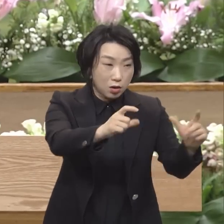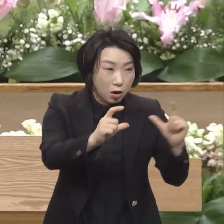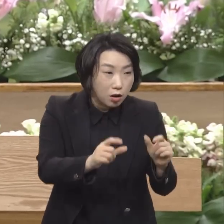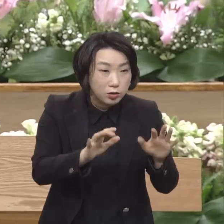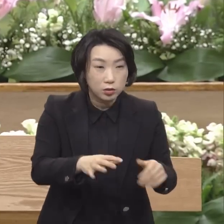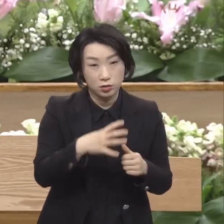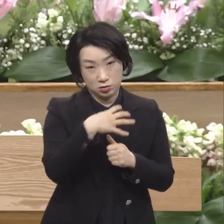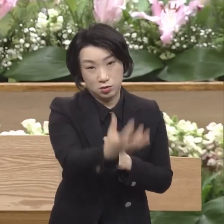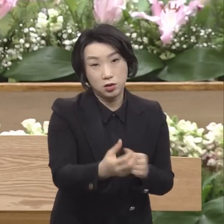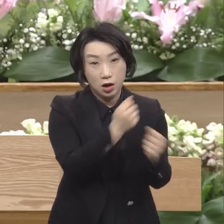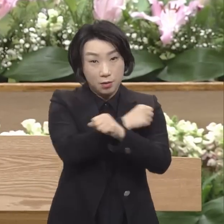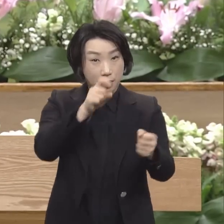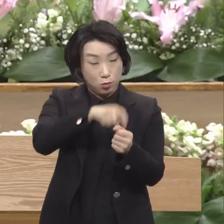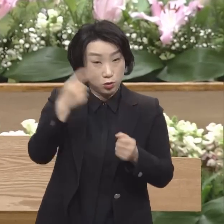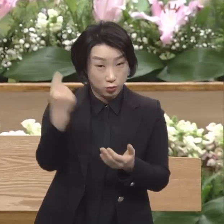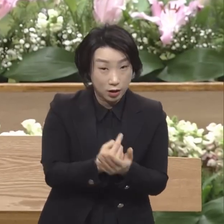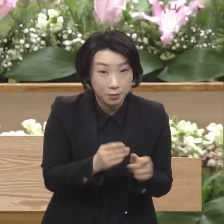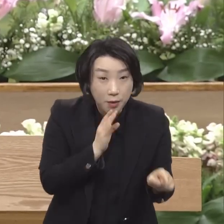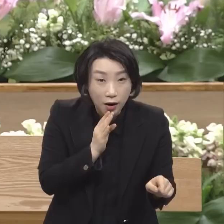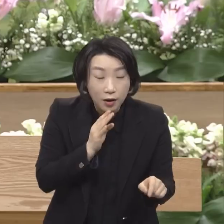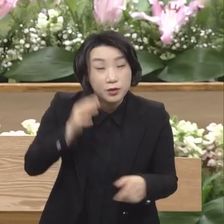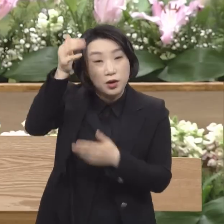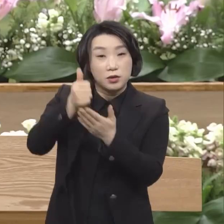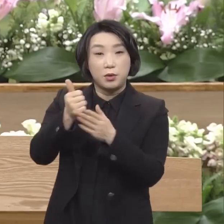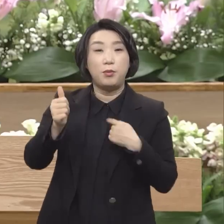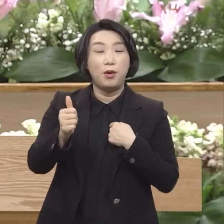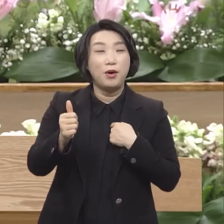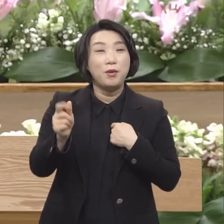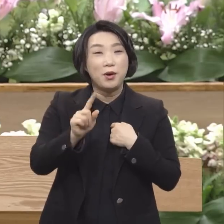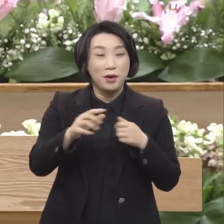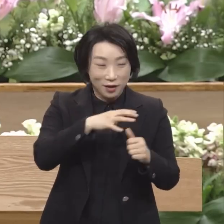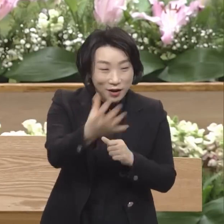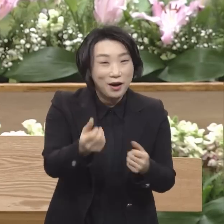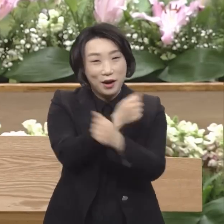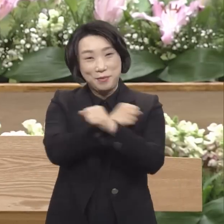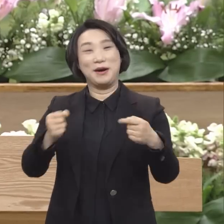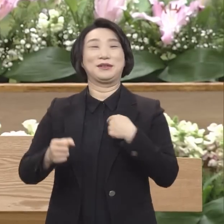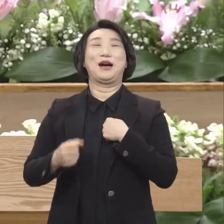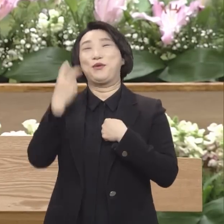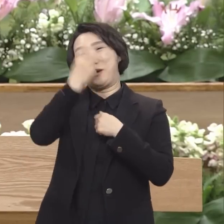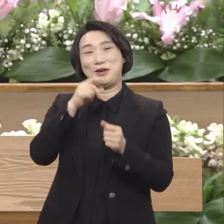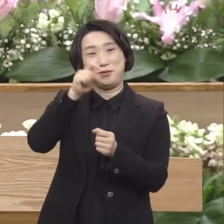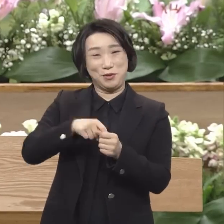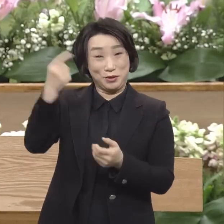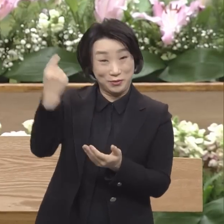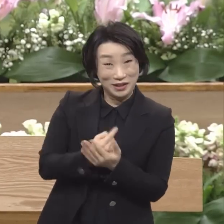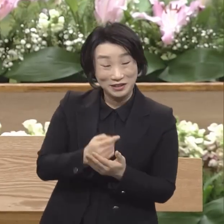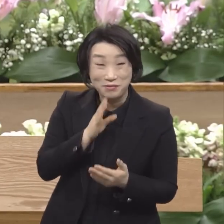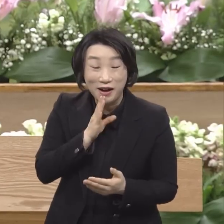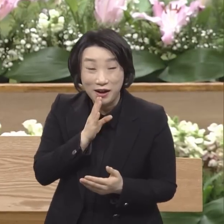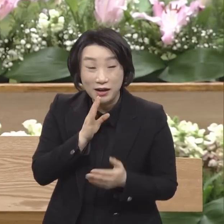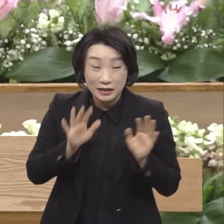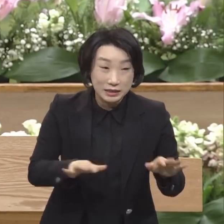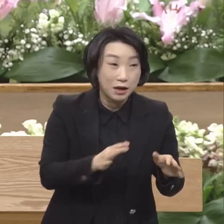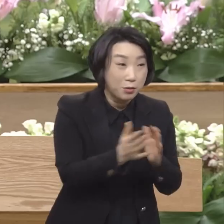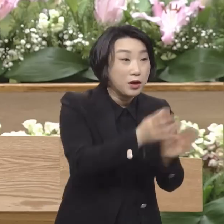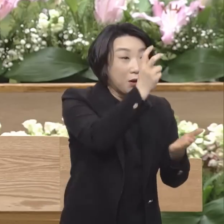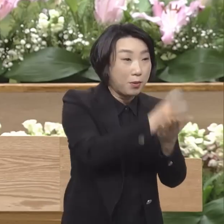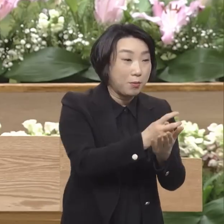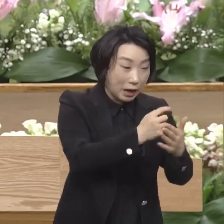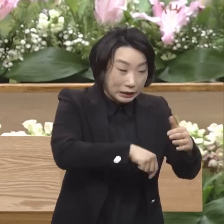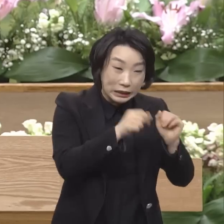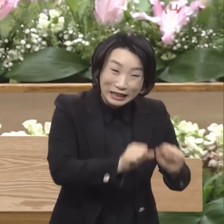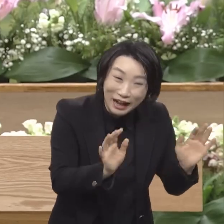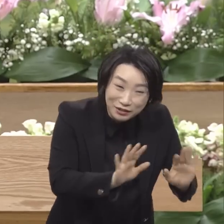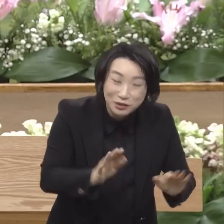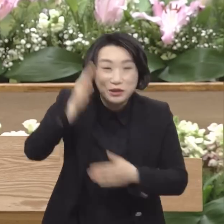왔고 성령은 해방된 자를 관리하러 오셨다 이 말입니다. 이들은 율법의 관리 아래 있는 자가 아니라 성령의 관리 아래 있는